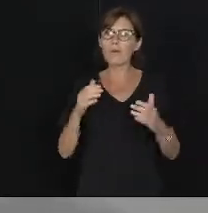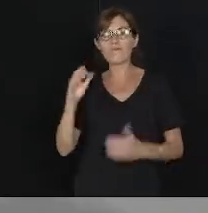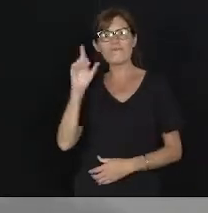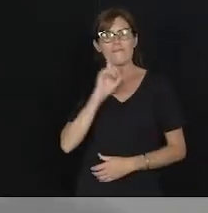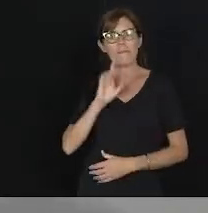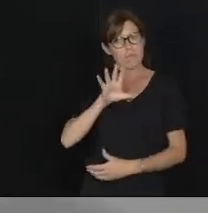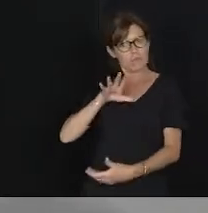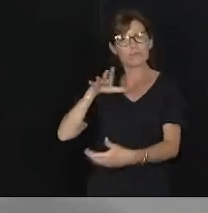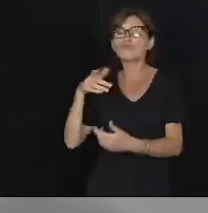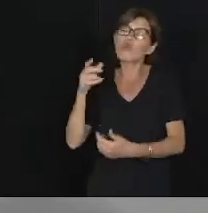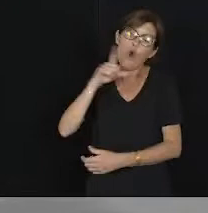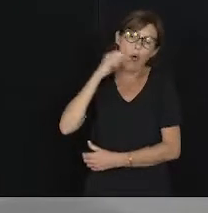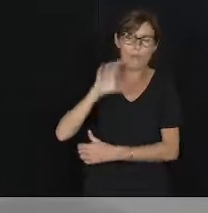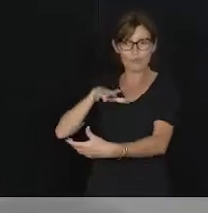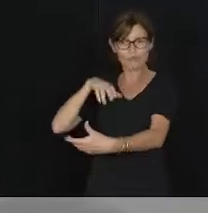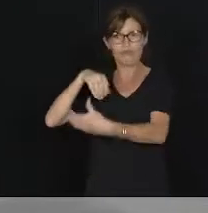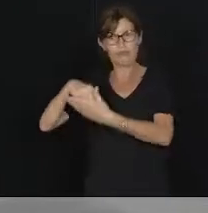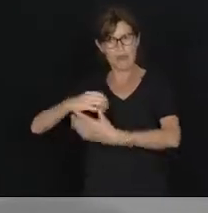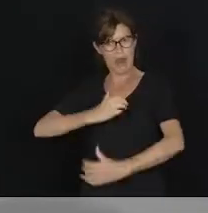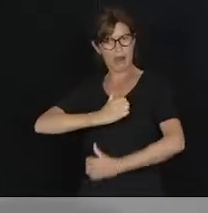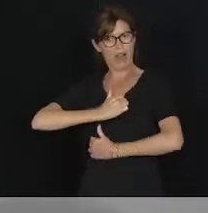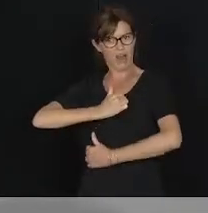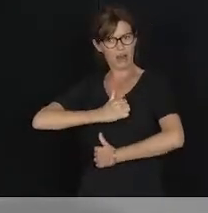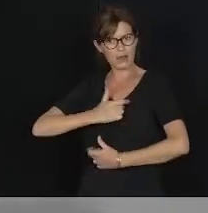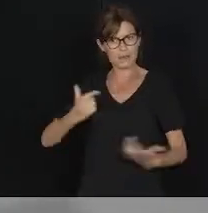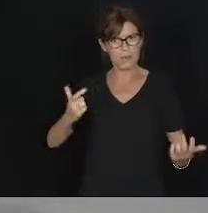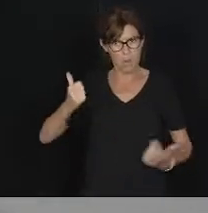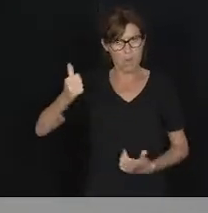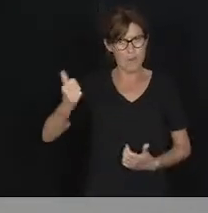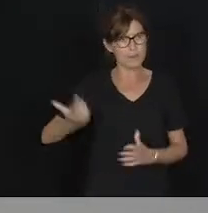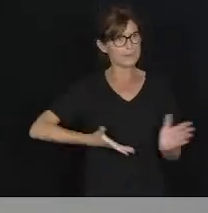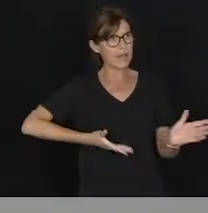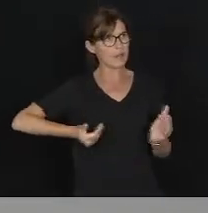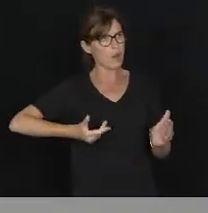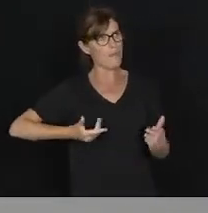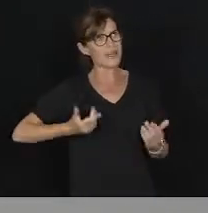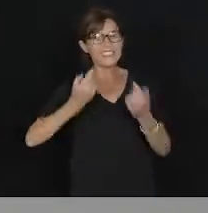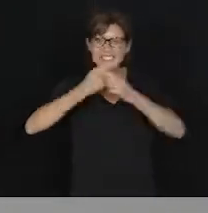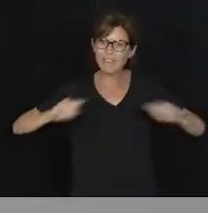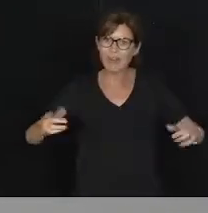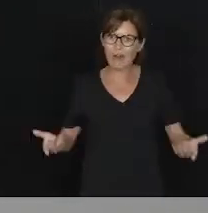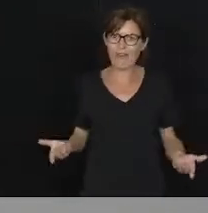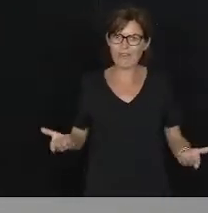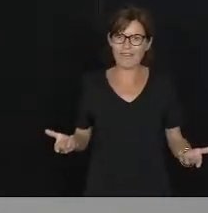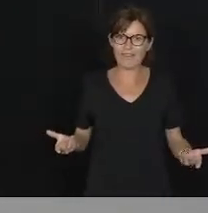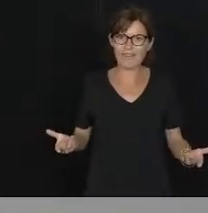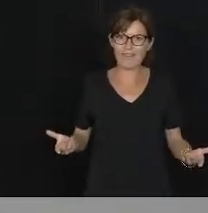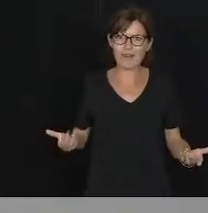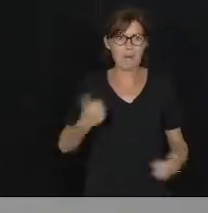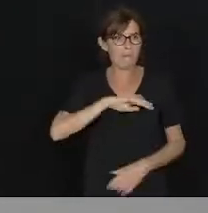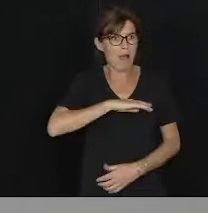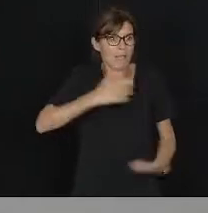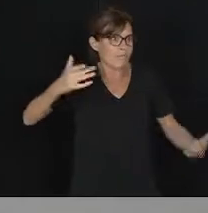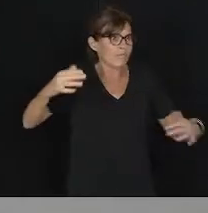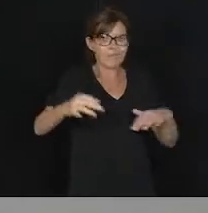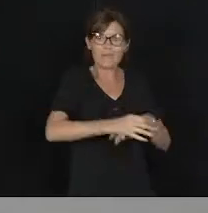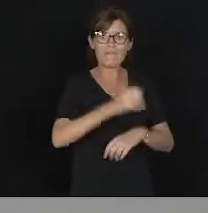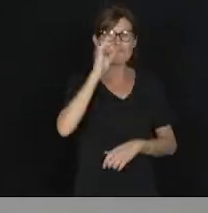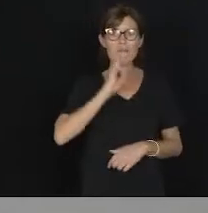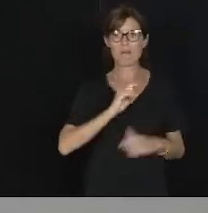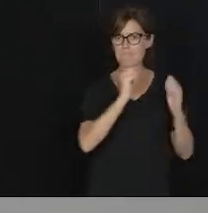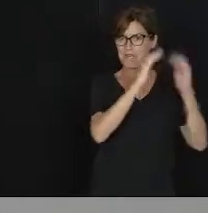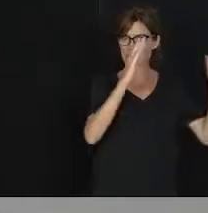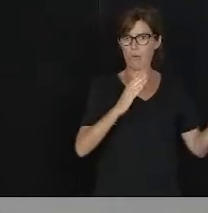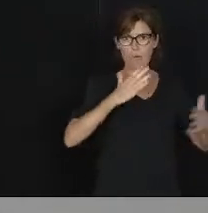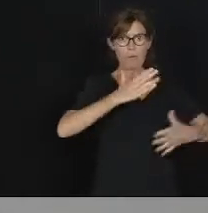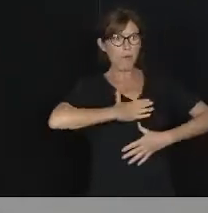évidemment, l'absence de courrier qui provient de l'arrière ne contient pas du tout la même menace tragique, mais on voit que la prolongation